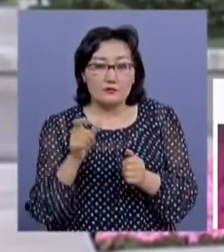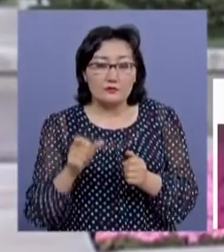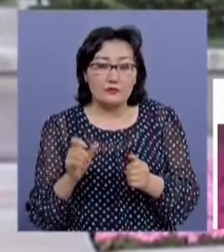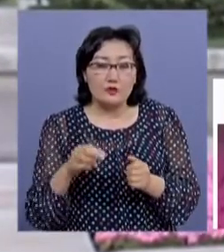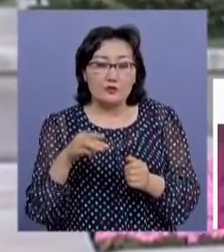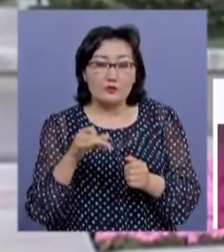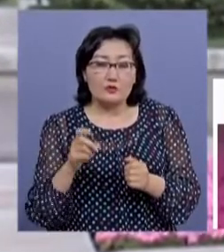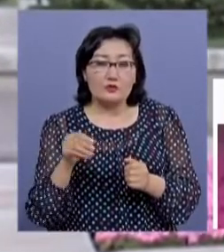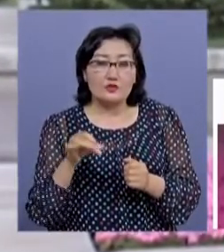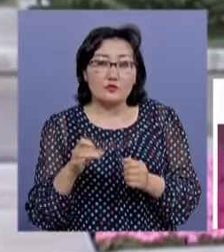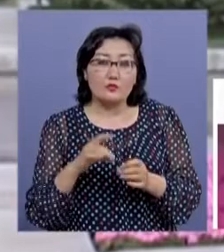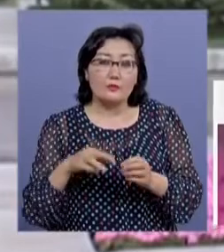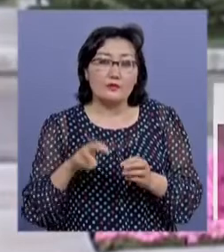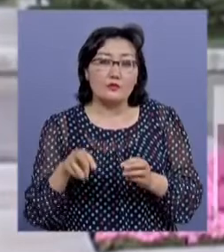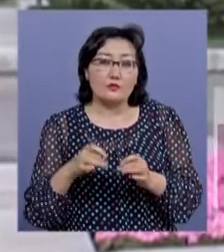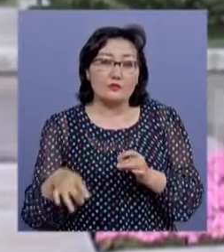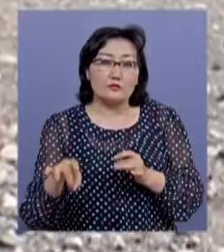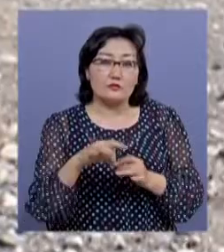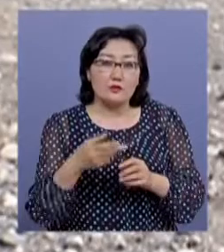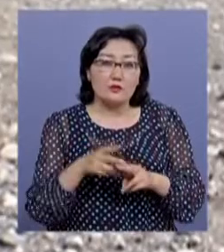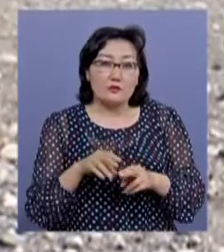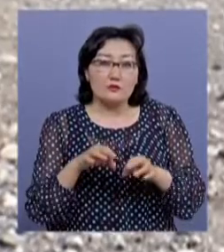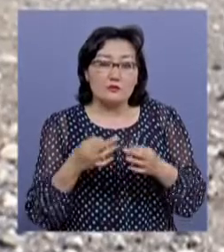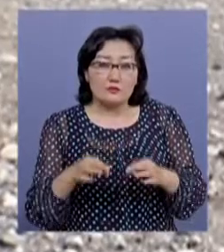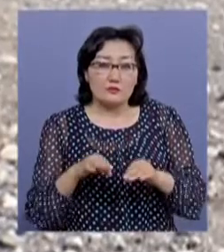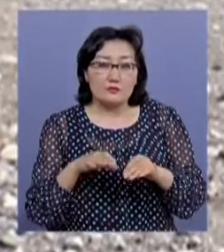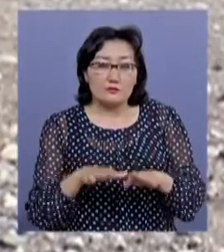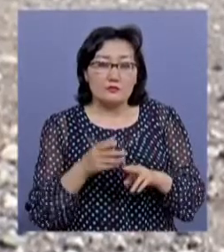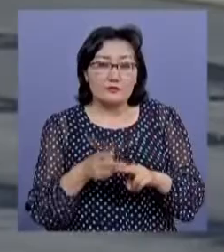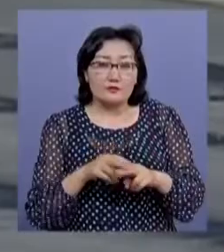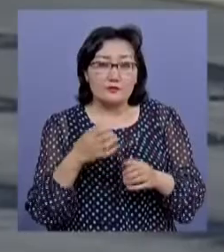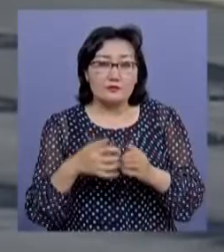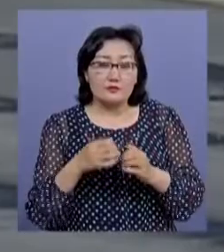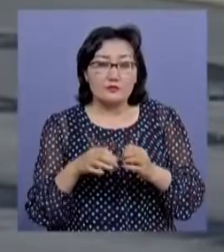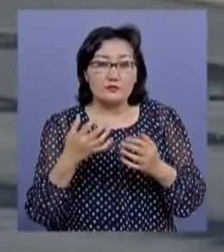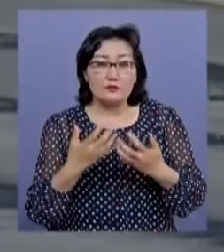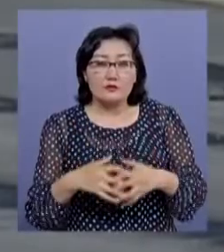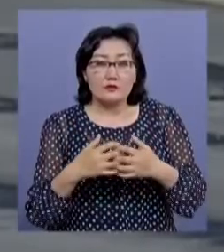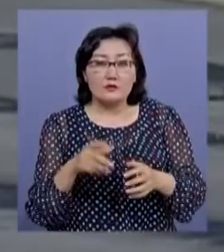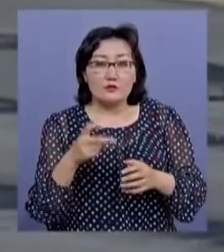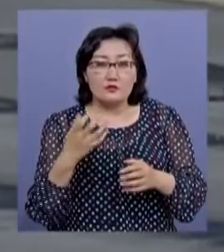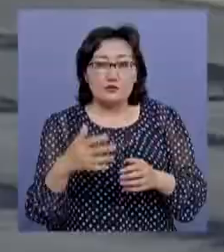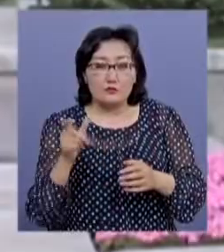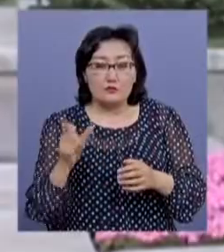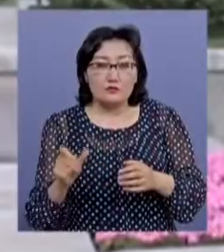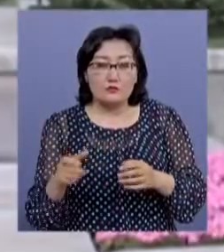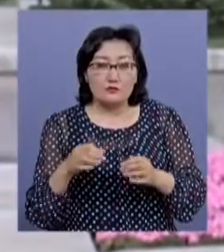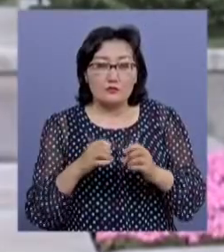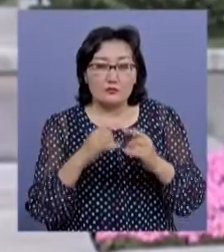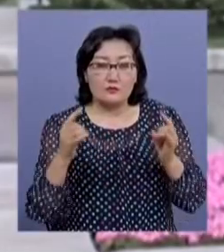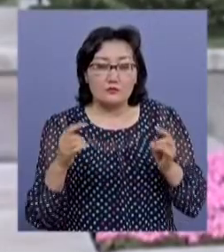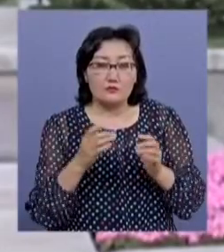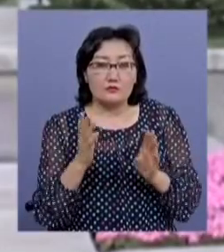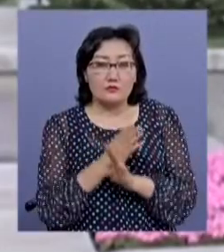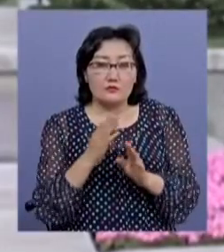Түрксіб, Жетісу және Медеу аудандары тұрғындары үшін жүктемені азайтуға септеседі. Ол орташа есеппен 250 мың азамат. Бұл жолайрықта экологияны